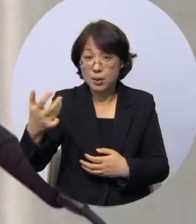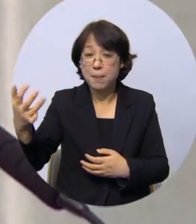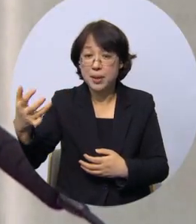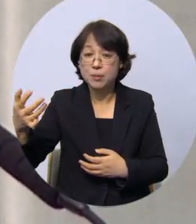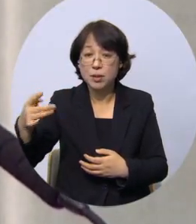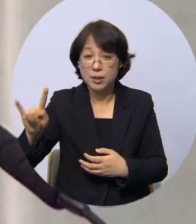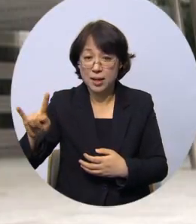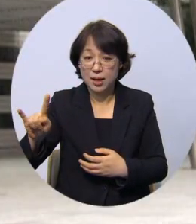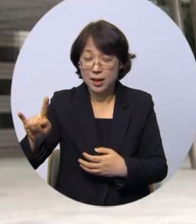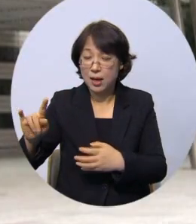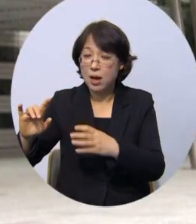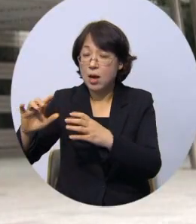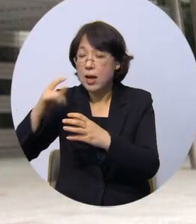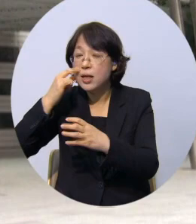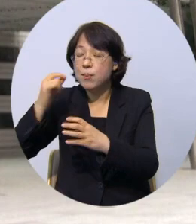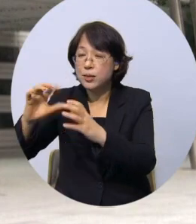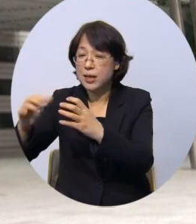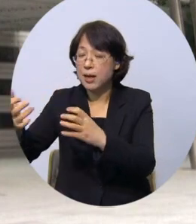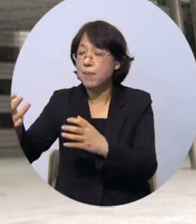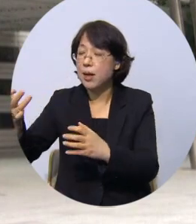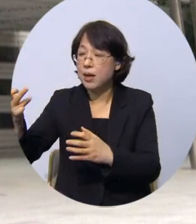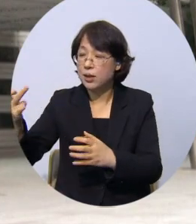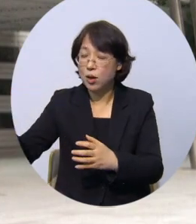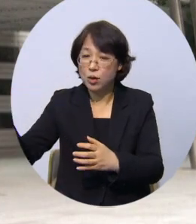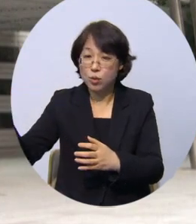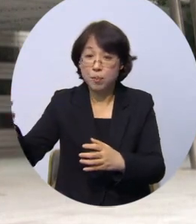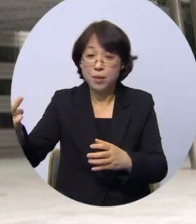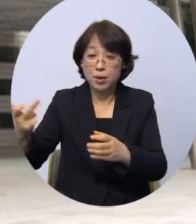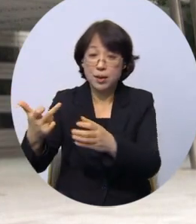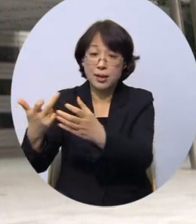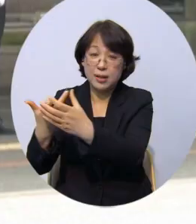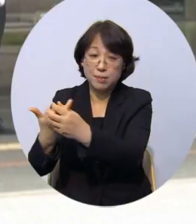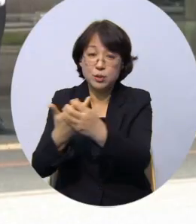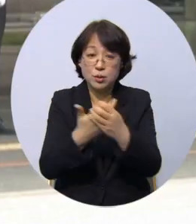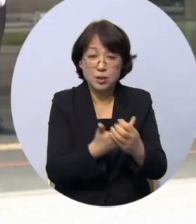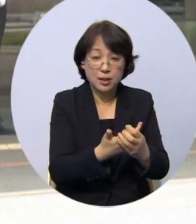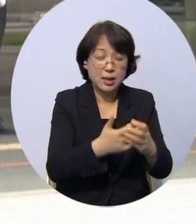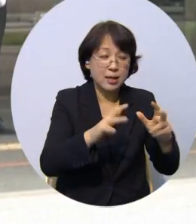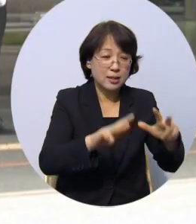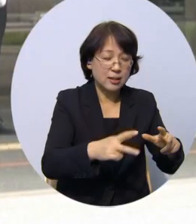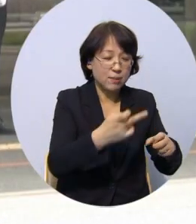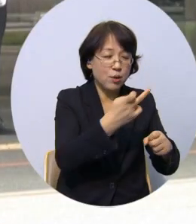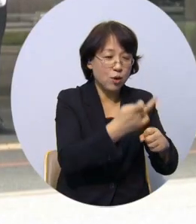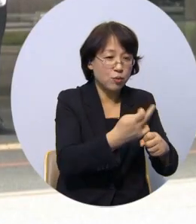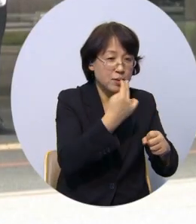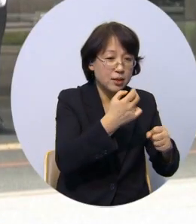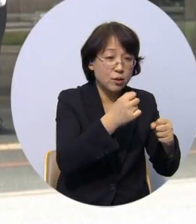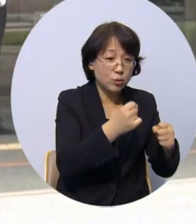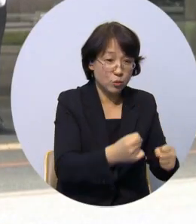북한으로 납치돼 현재 12명이 북한에 남아 있다고 추정하고 있습니다 KTV 김입니다